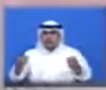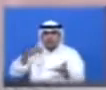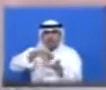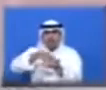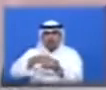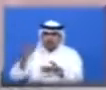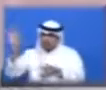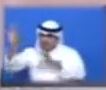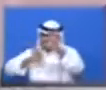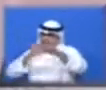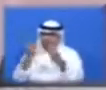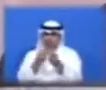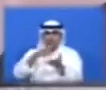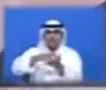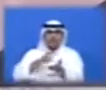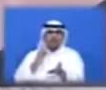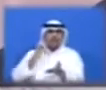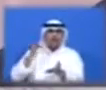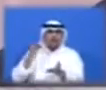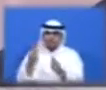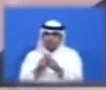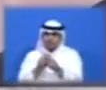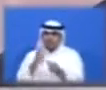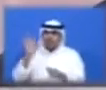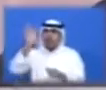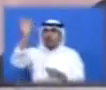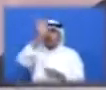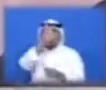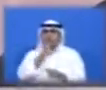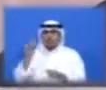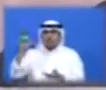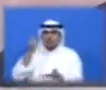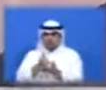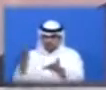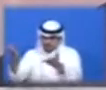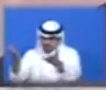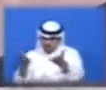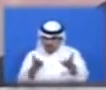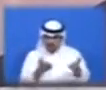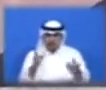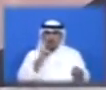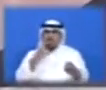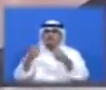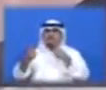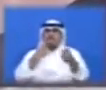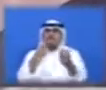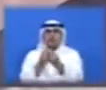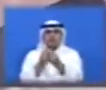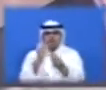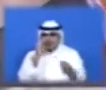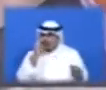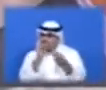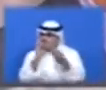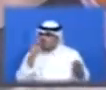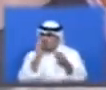في بعض الدول العربية والأوروبية. خدنا تصور عام وخدنا هيكلة، الآن تقريبا